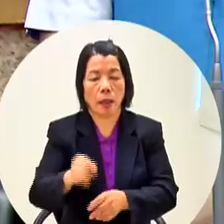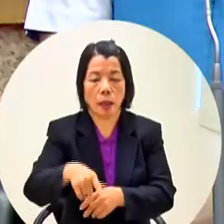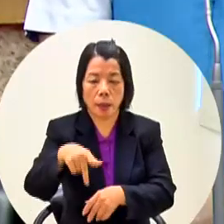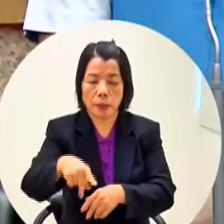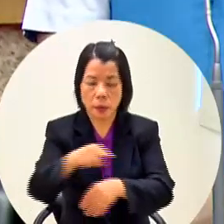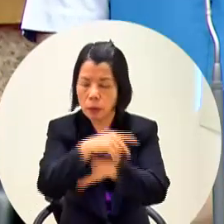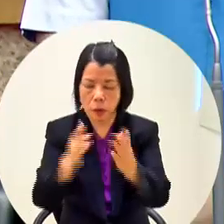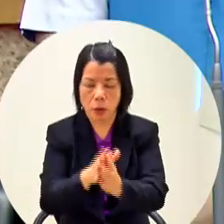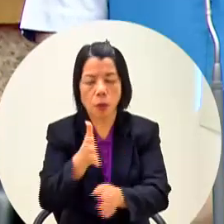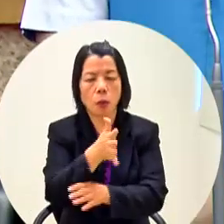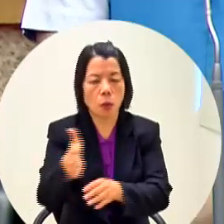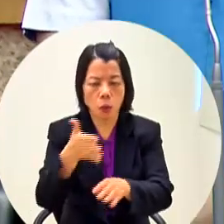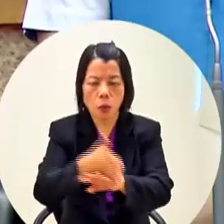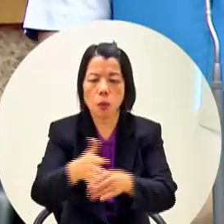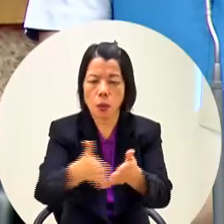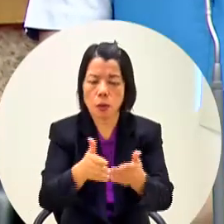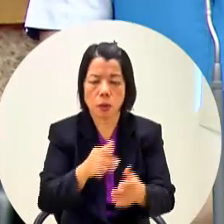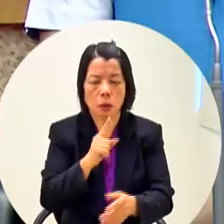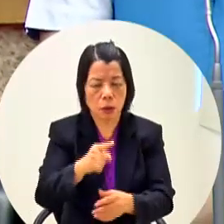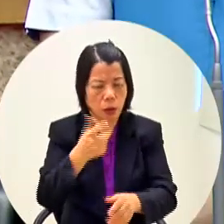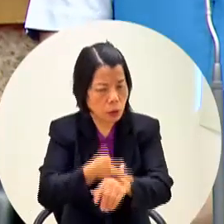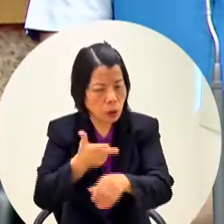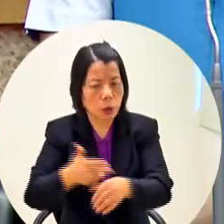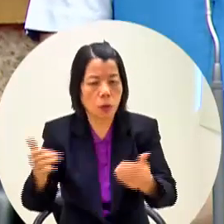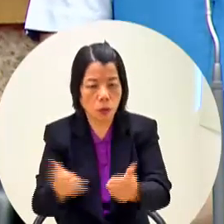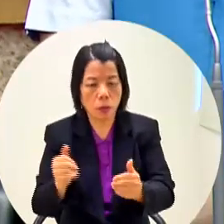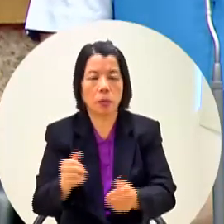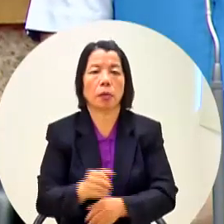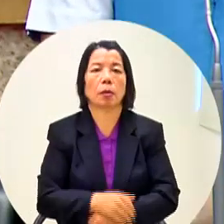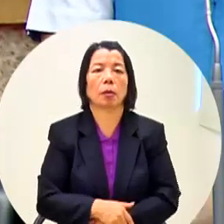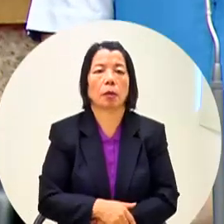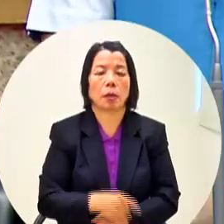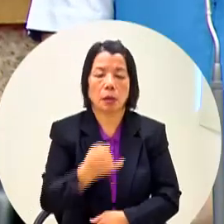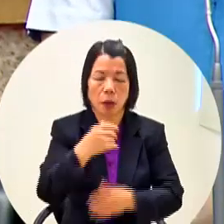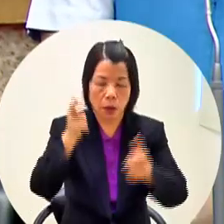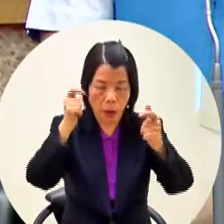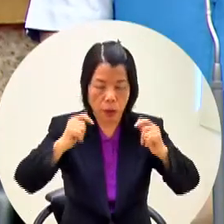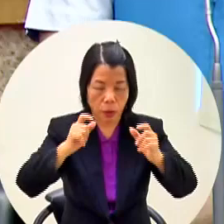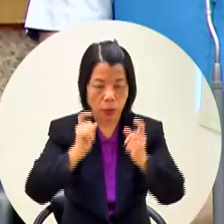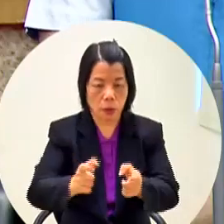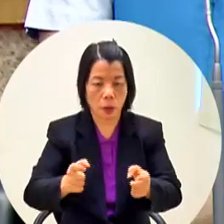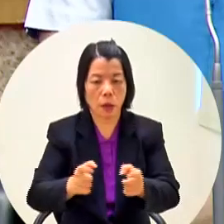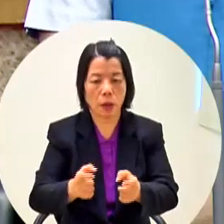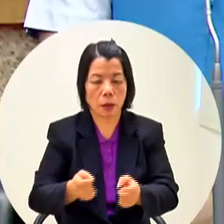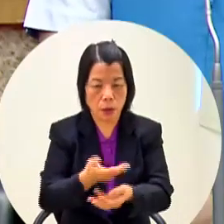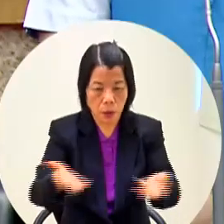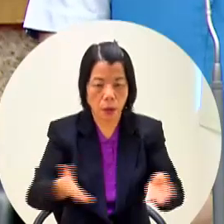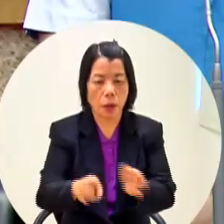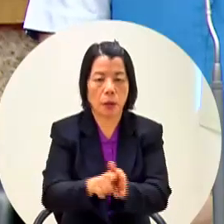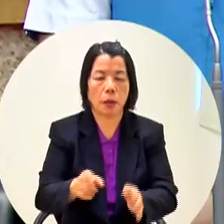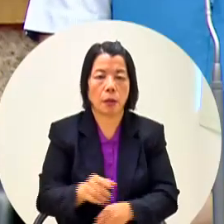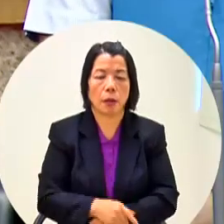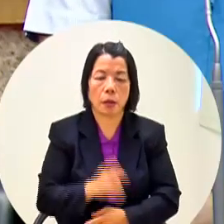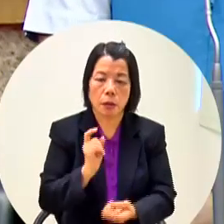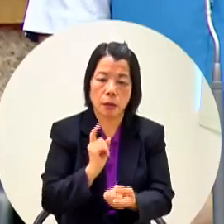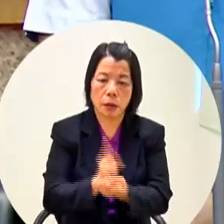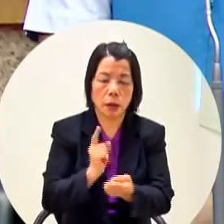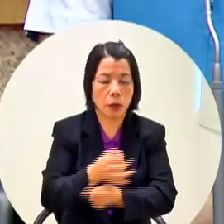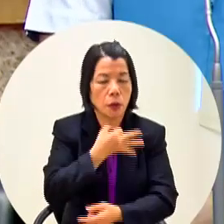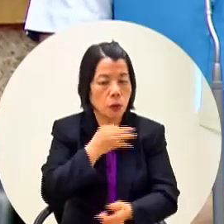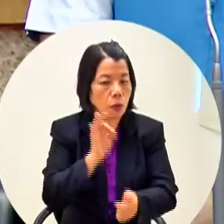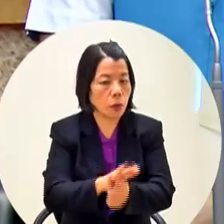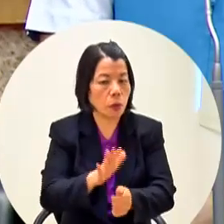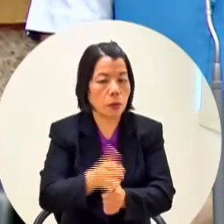考？我想这是一个借由这个电子支付，也可以高雄把它发行， 借纾困建立电子支付环境，我们迈